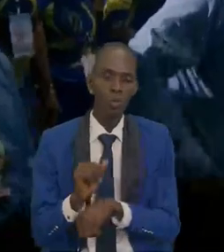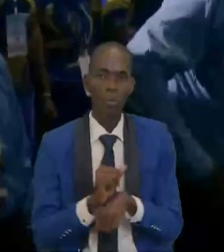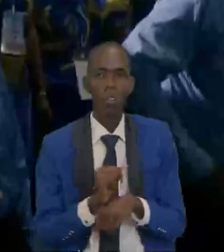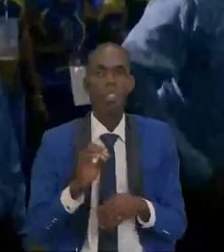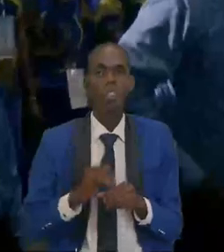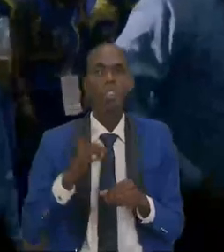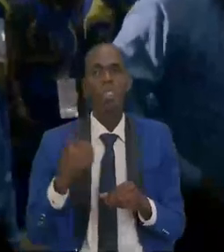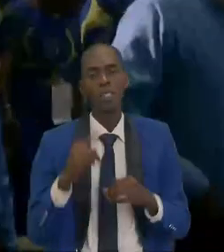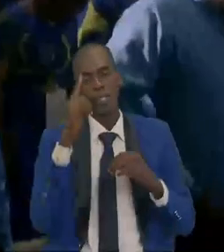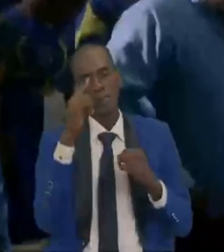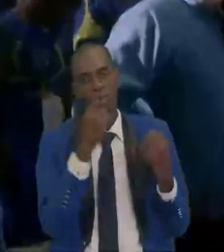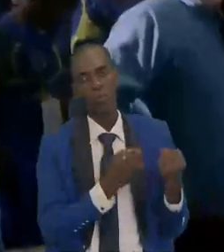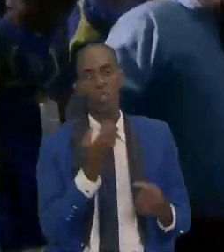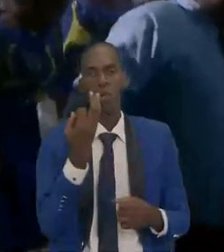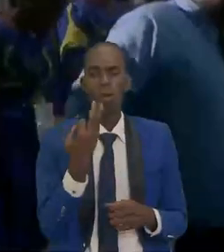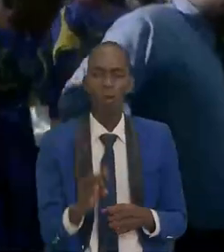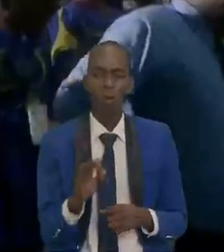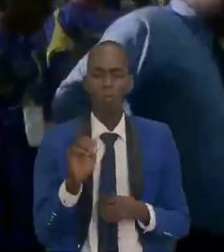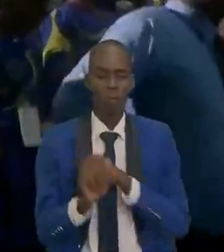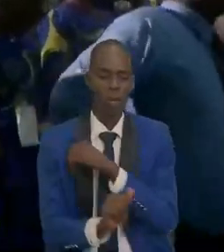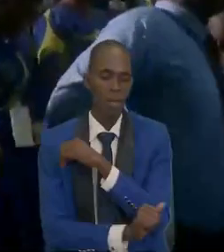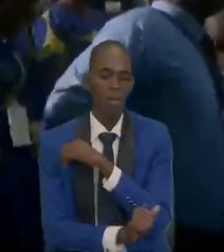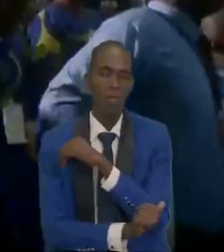opères dans la foi d'Abraham